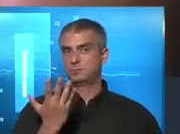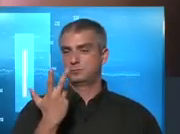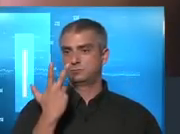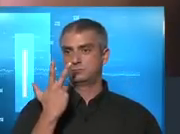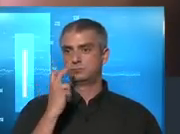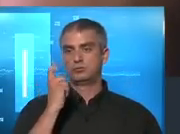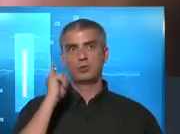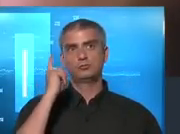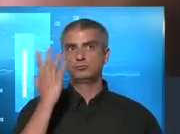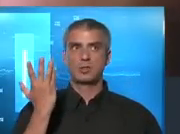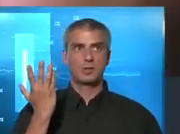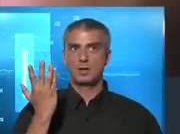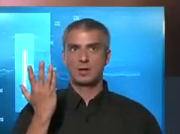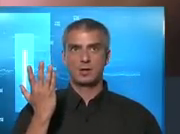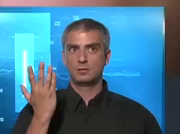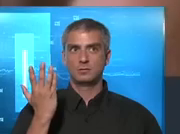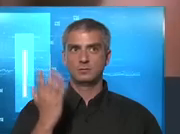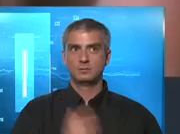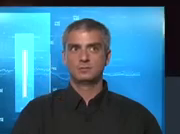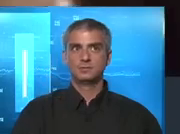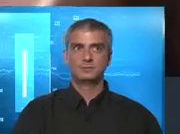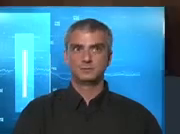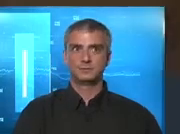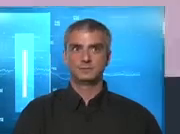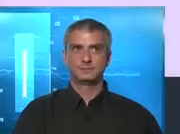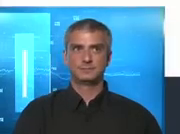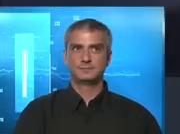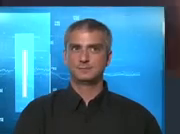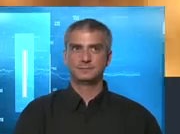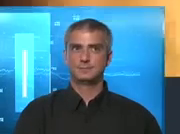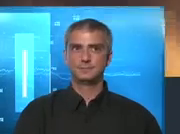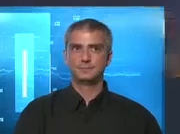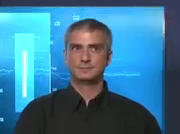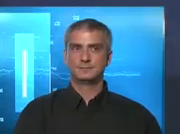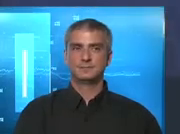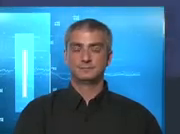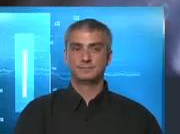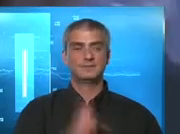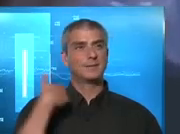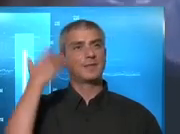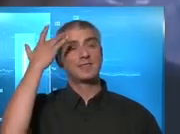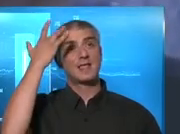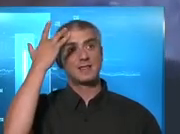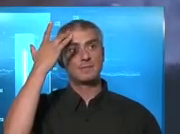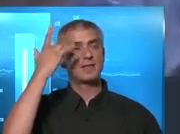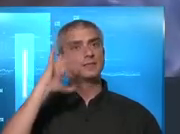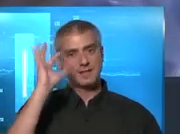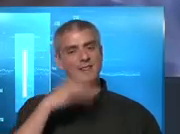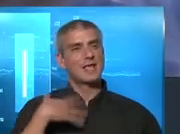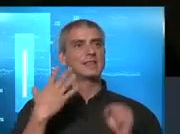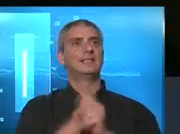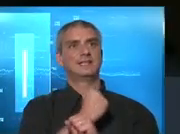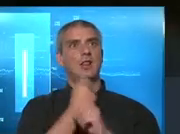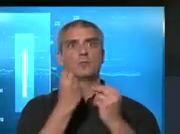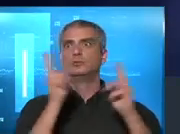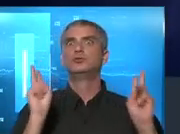About 30 years. מתים לדמיין לרגע שבכל זאת הצלחנו במשימה